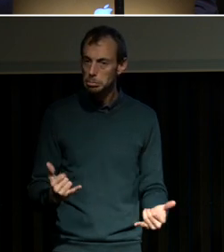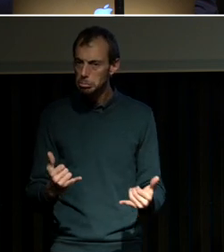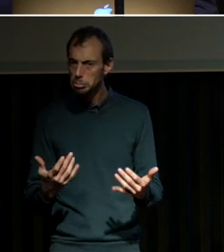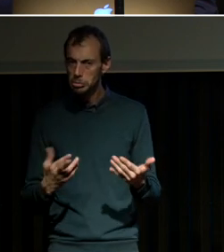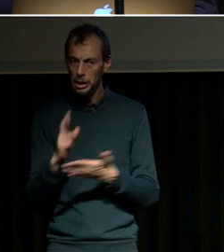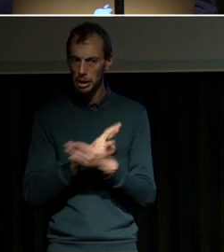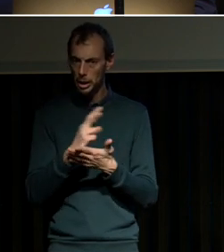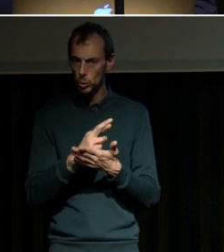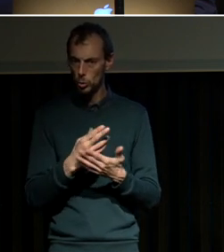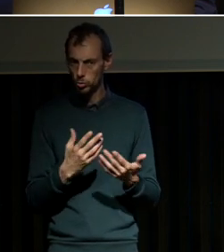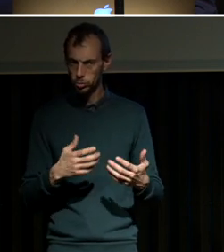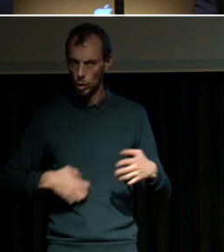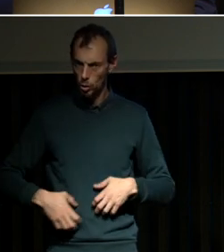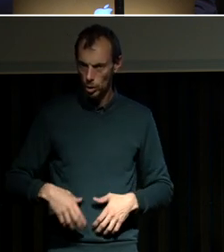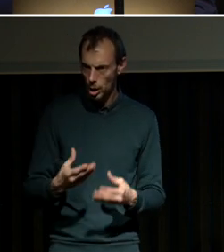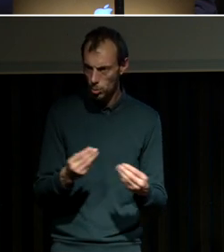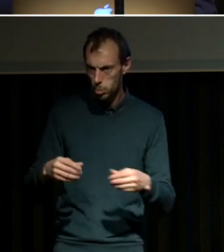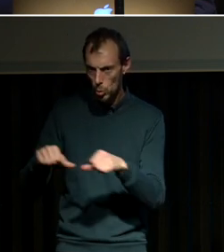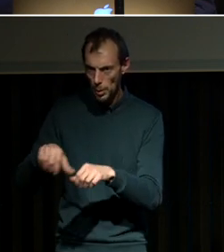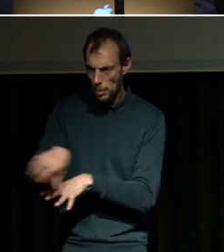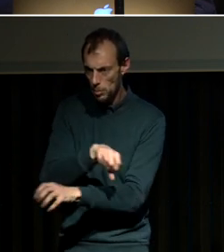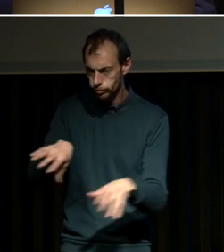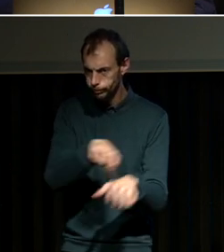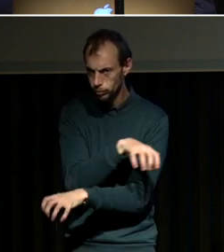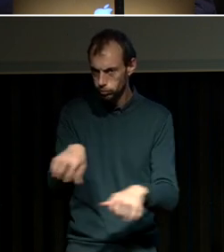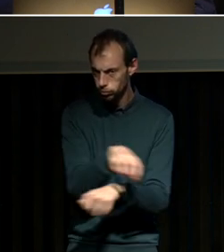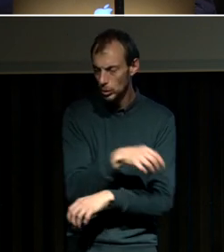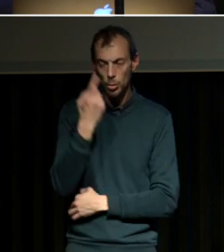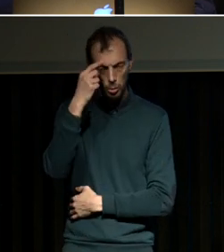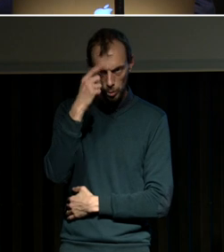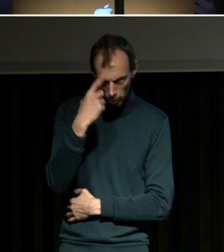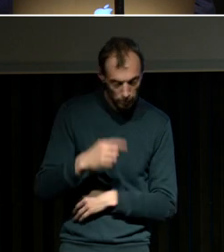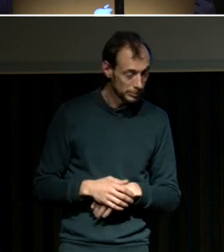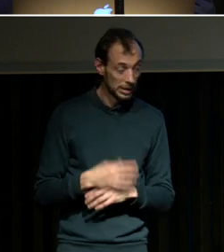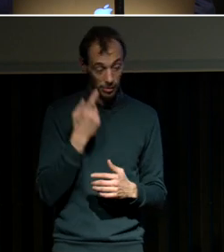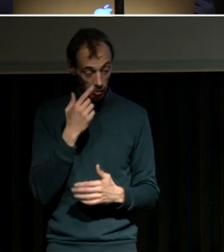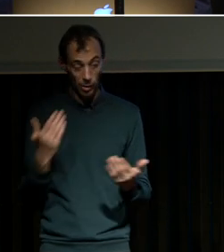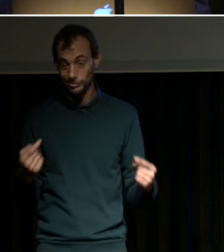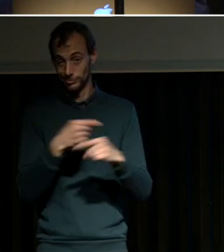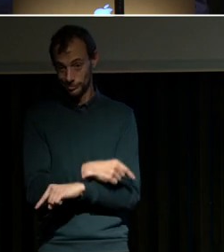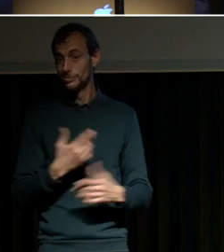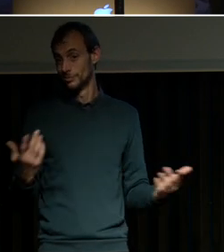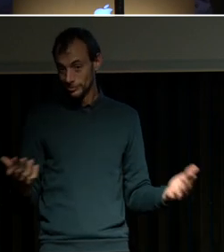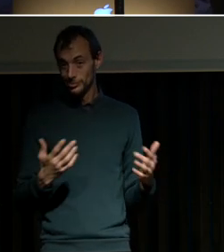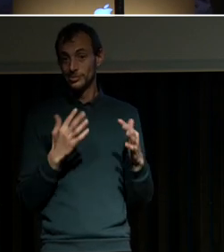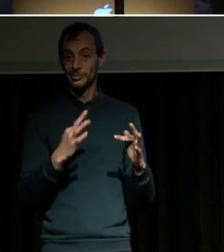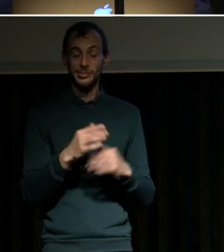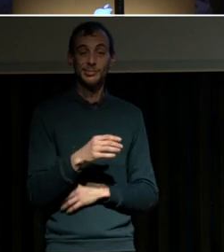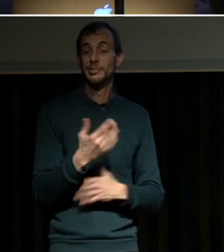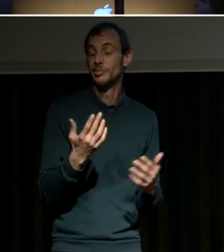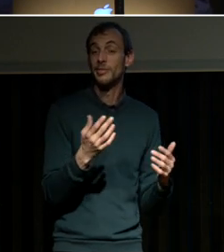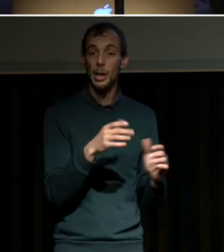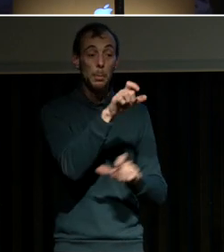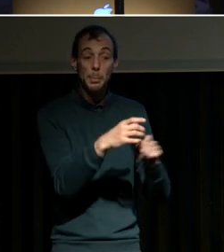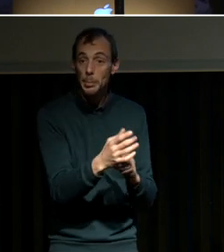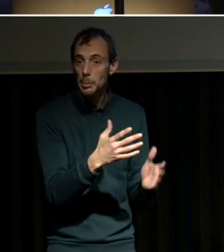C'est le pendant de l'autre côté, vous voyez, là par contre, au contraire, plus c'est clair, mieux c'est l'opposition au prélèvement d'organes. Vous voyez qu'en fin de compte,